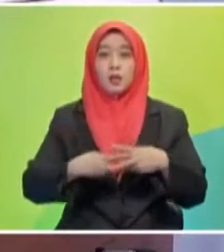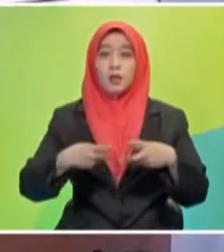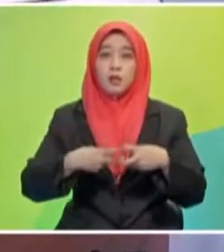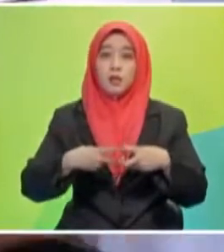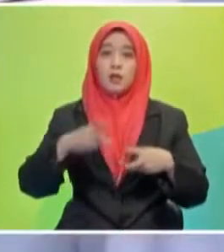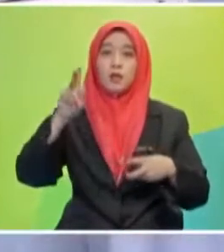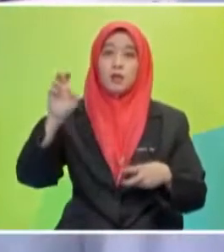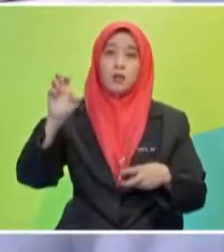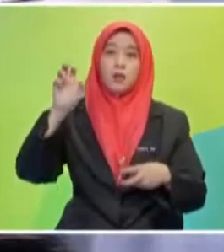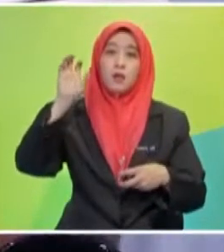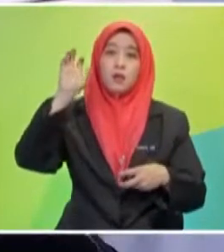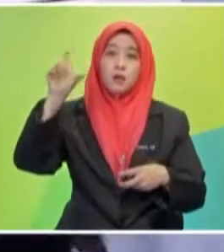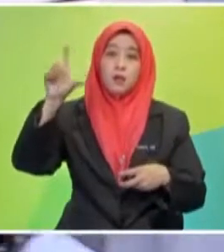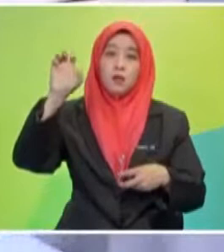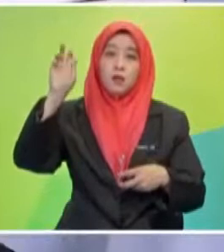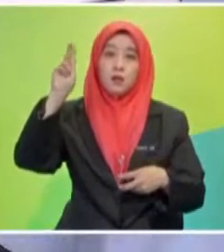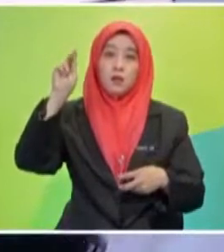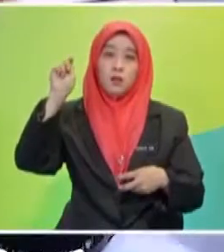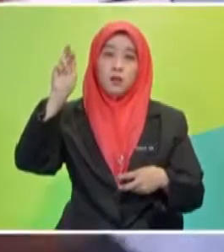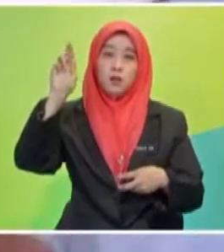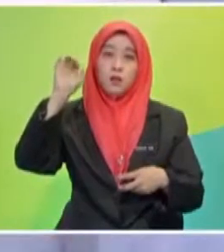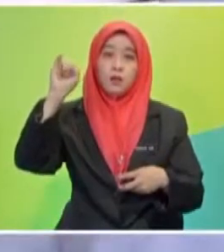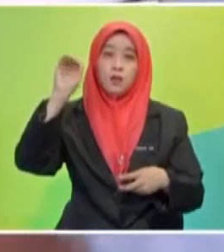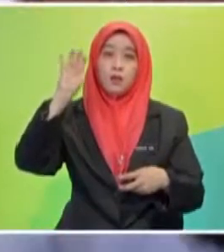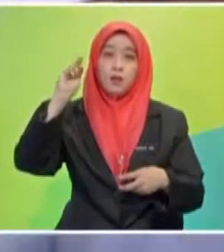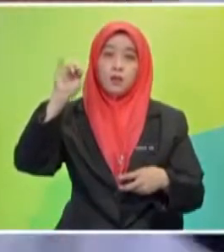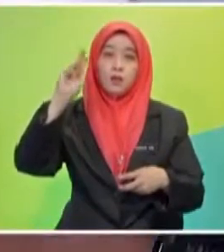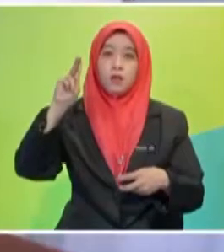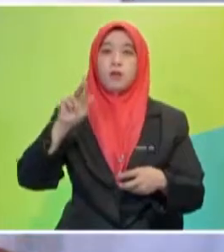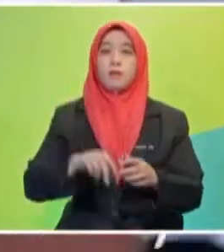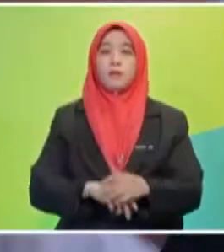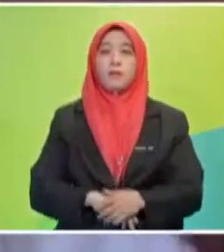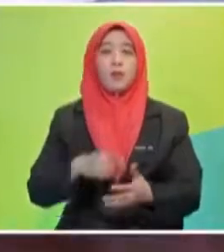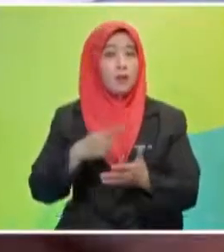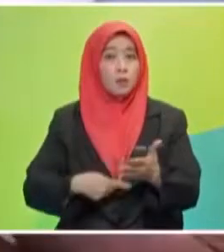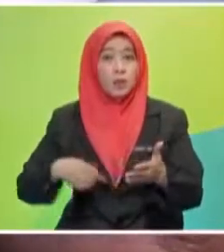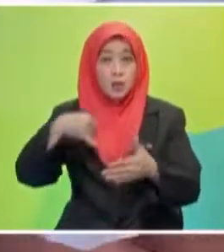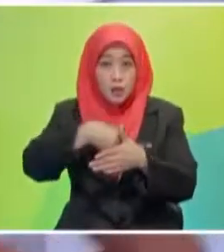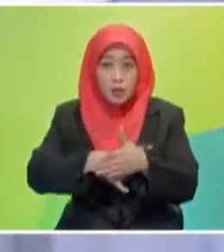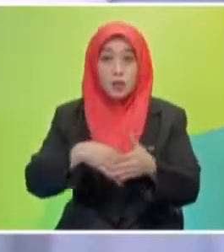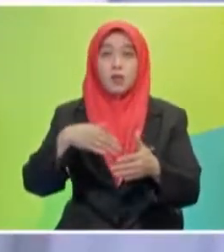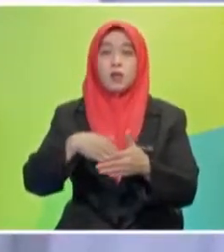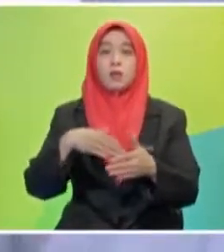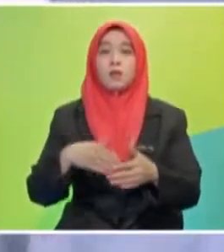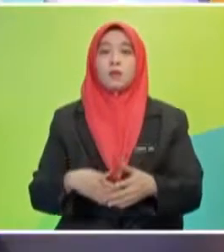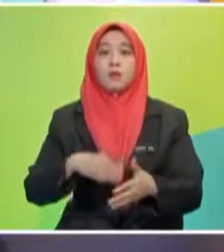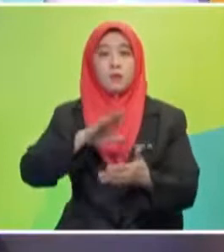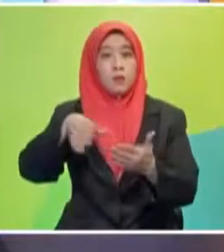mechanical jadi ketiga ini jatuh ini kita udah tahu udah atuh isi dalam ke-5 electro-mechanical